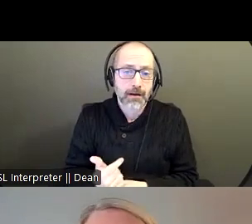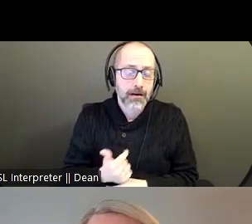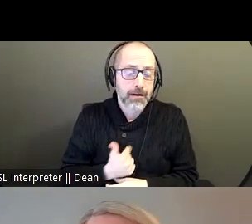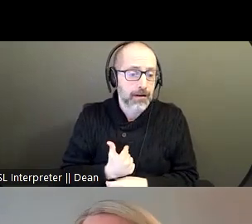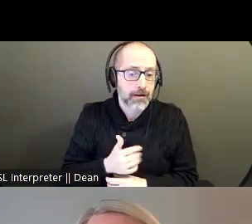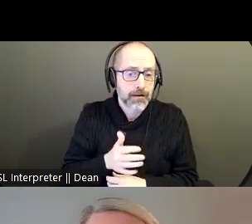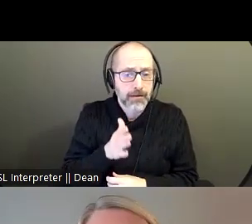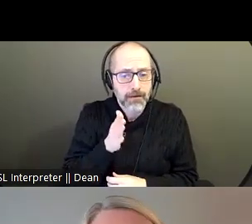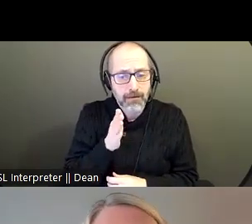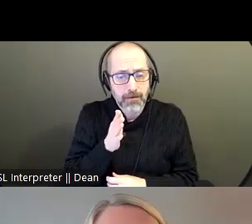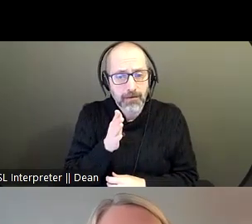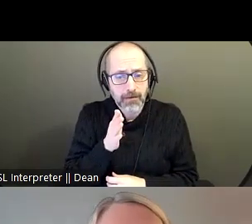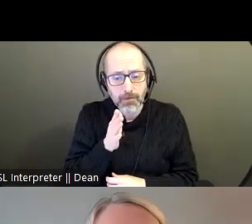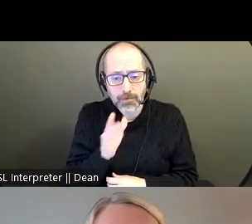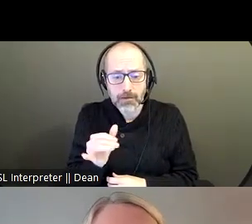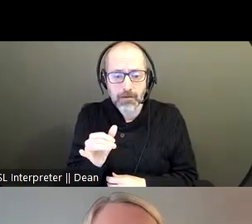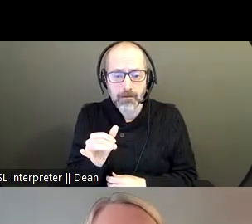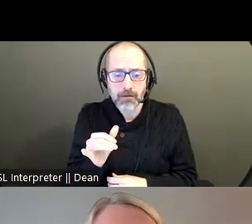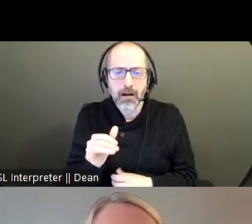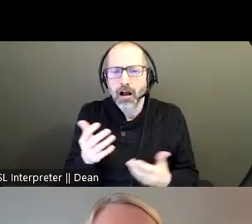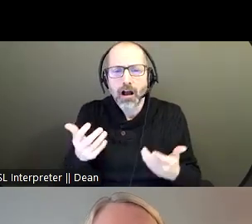Je vais,